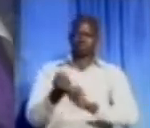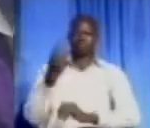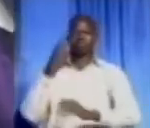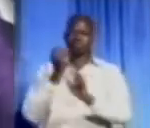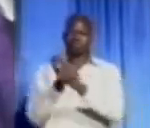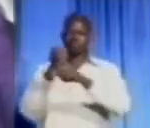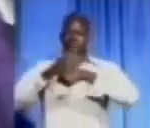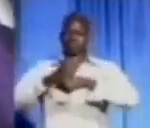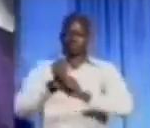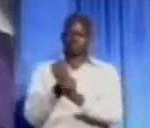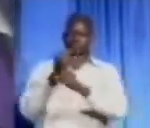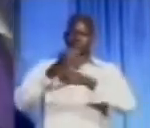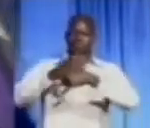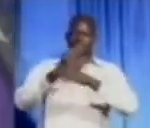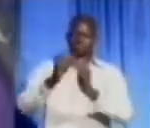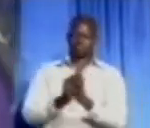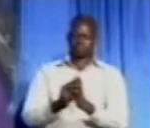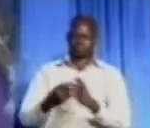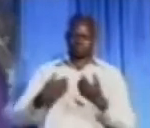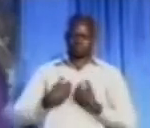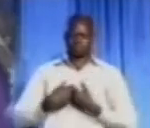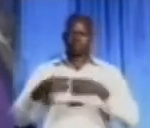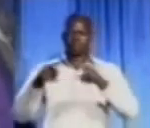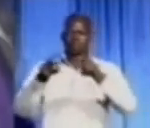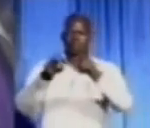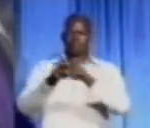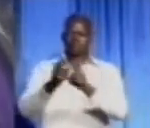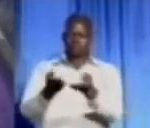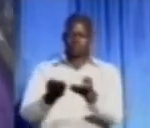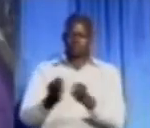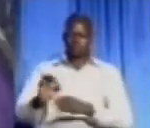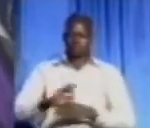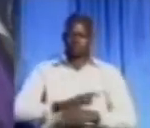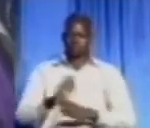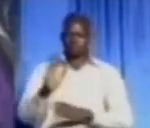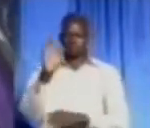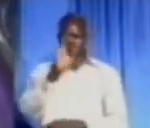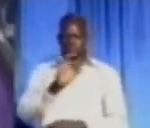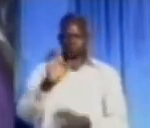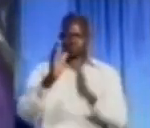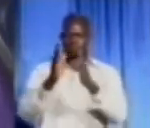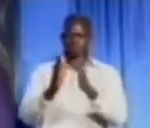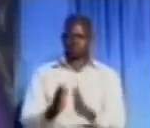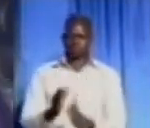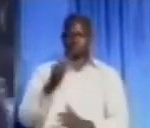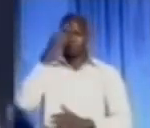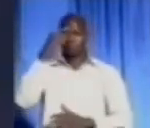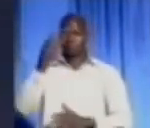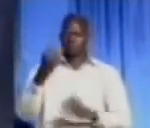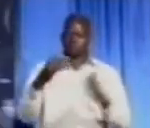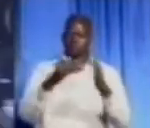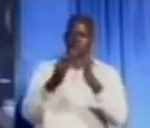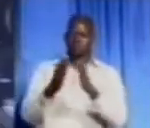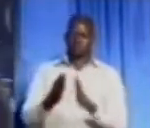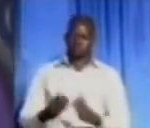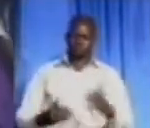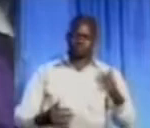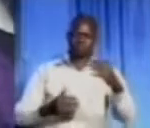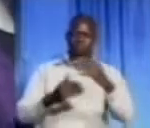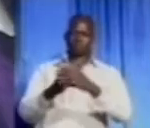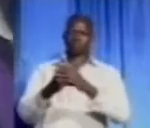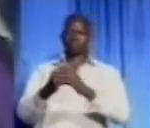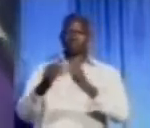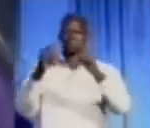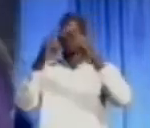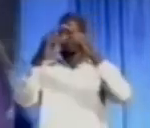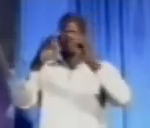créativité, l'innovation. Nous avons aussi voulu former les chercheurs, parce qu'un étudiant, même quand il arrive au niveau master, doit